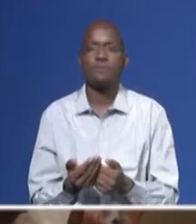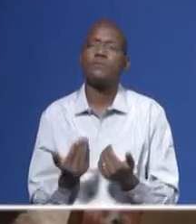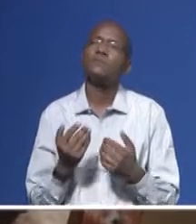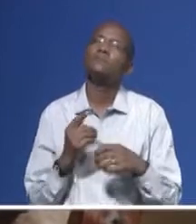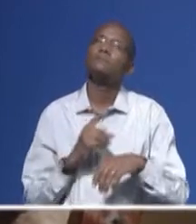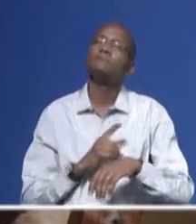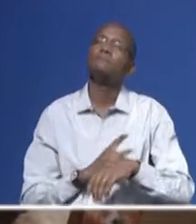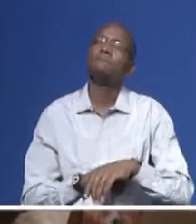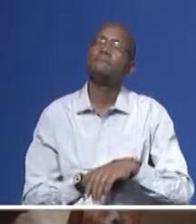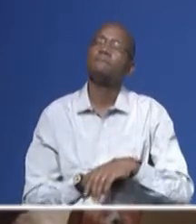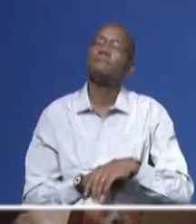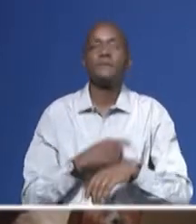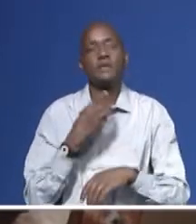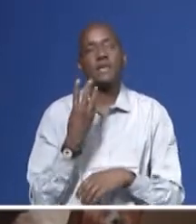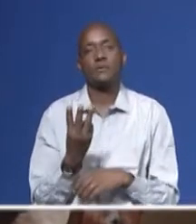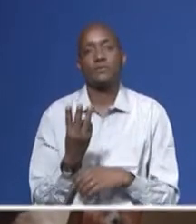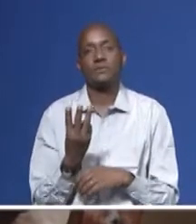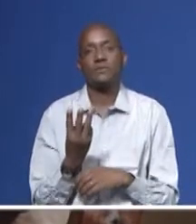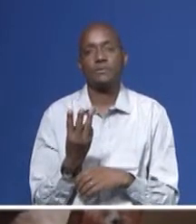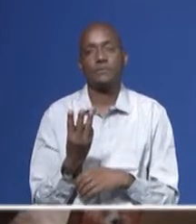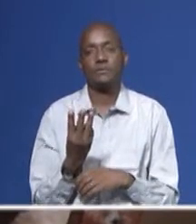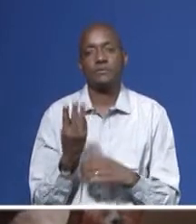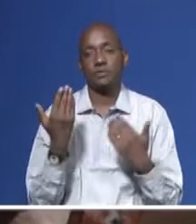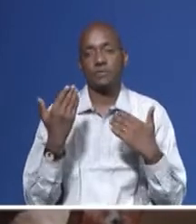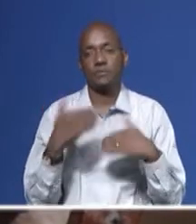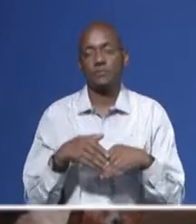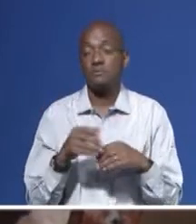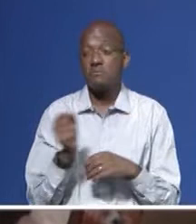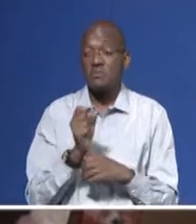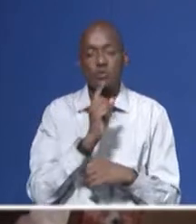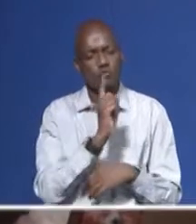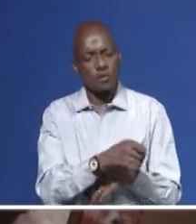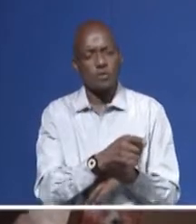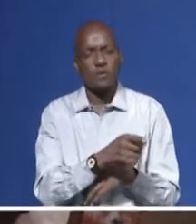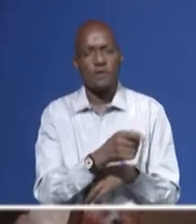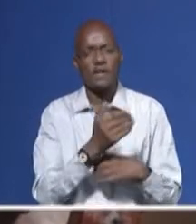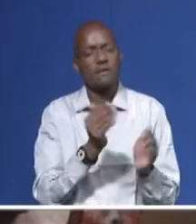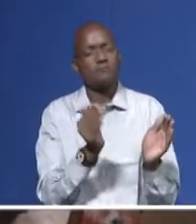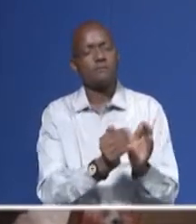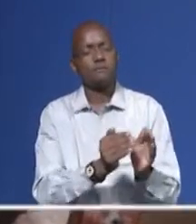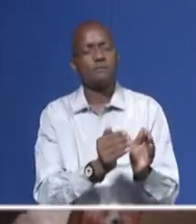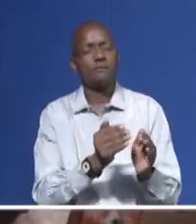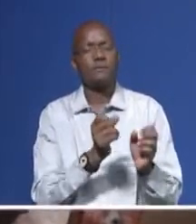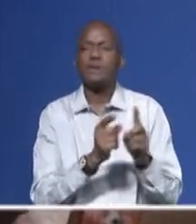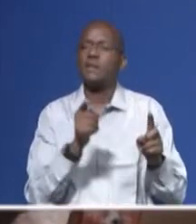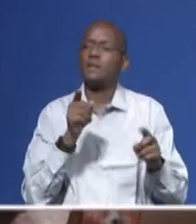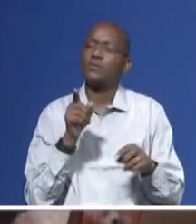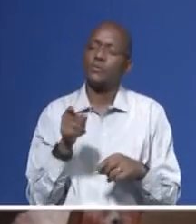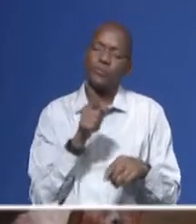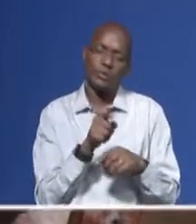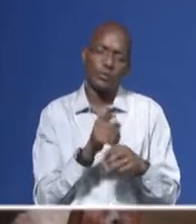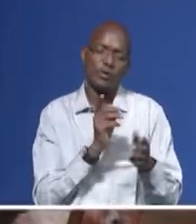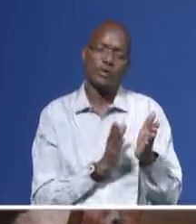Saa 3 usiku. Bibi yupo na ndiye anayekulea, lakini wewe ukawa